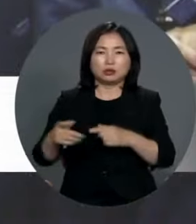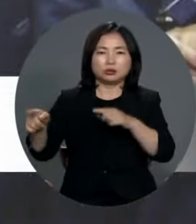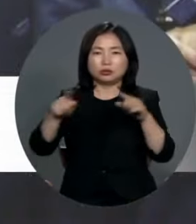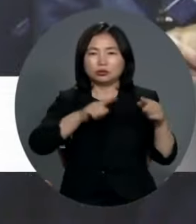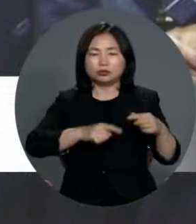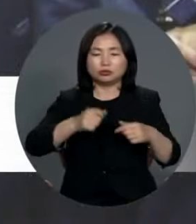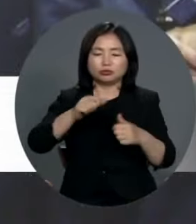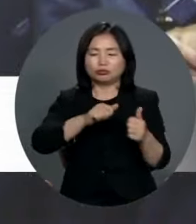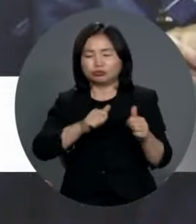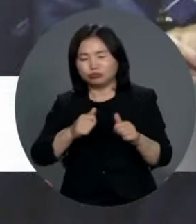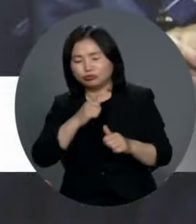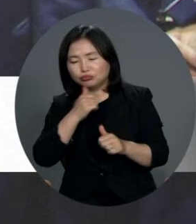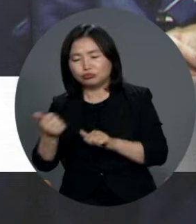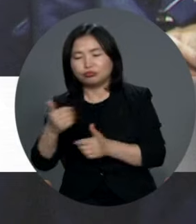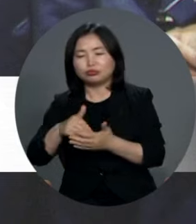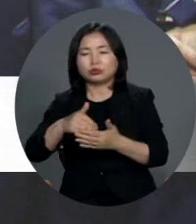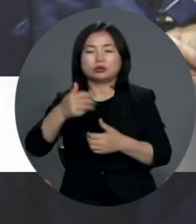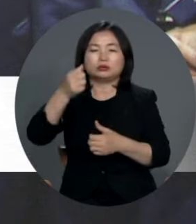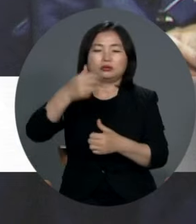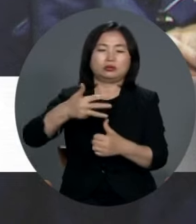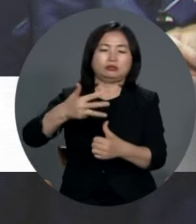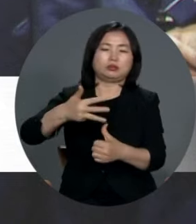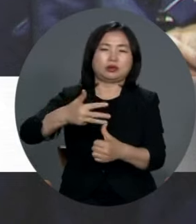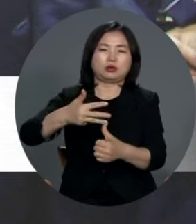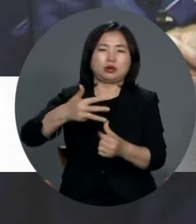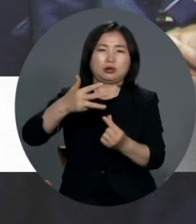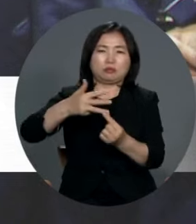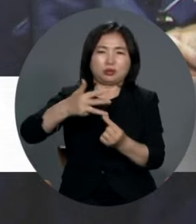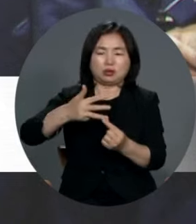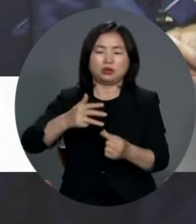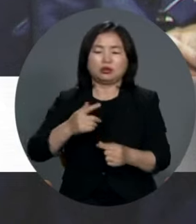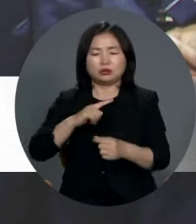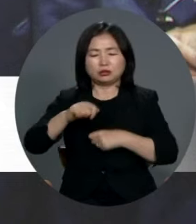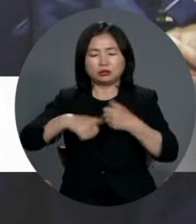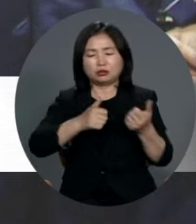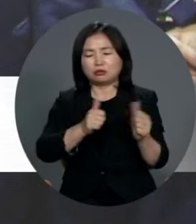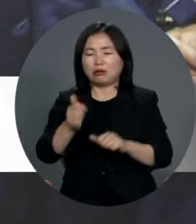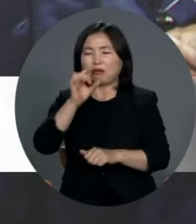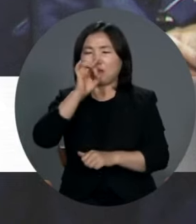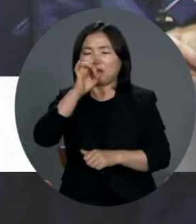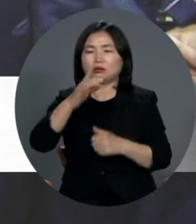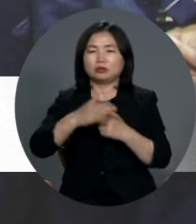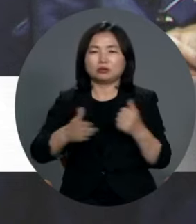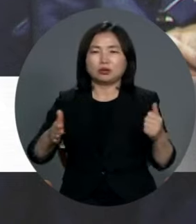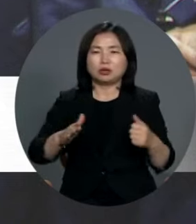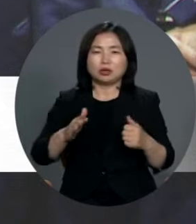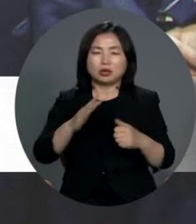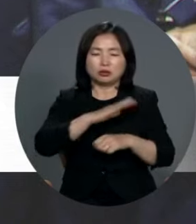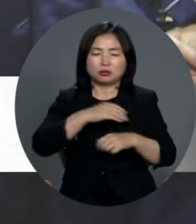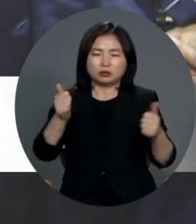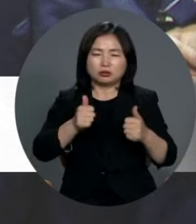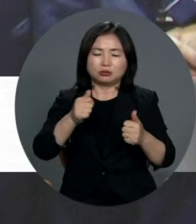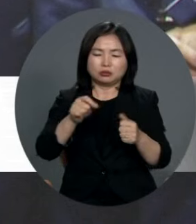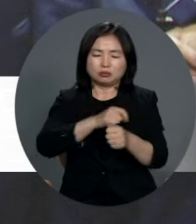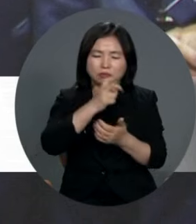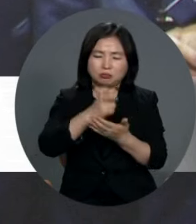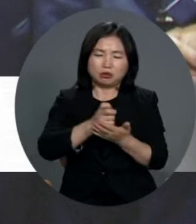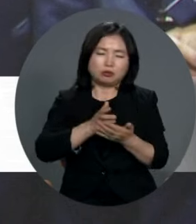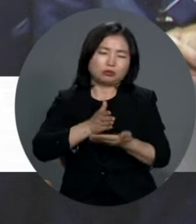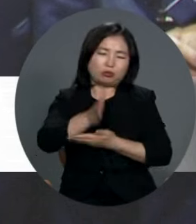전국에서만 여덟 번째 희생자인데 더불어민주당은 더 이상 희생이 없어야 한다며 이번 국회에서 전세 사기 특별법